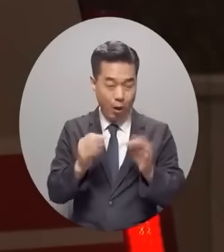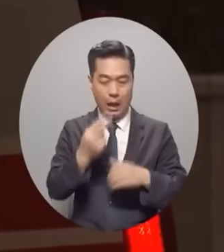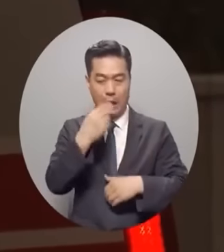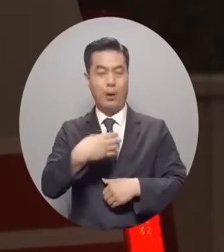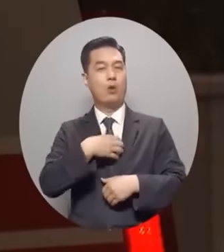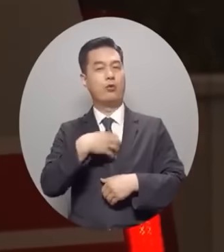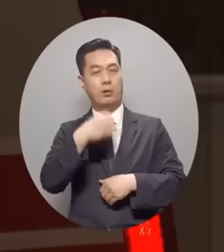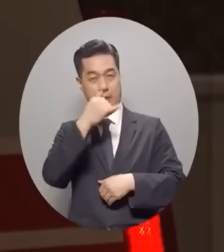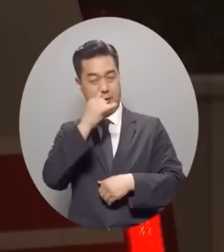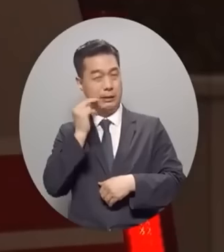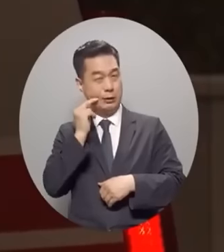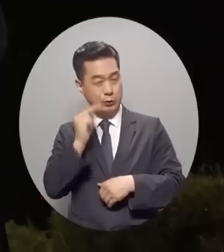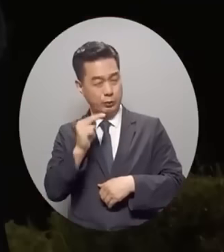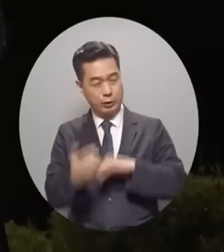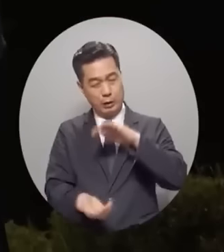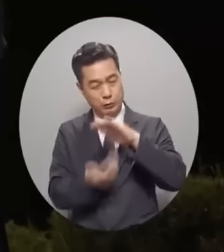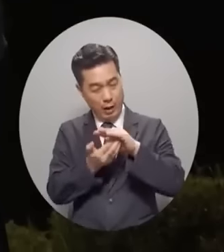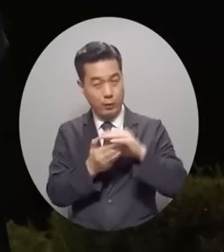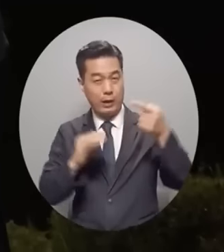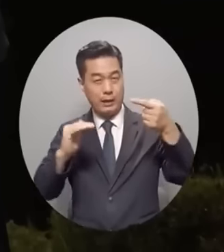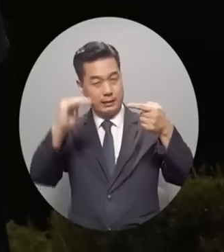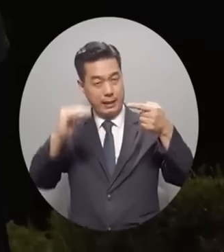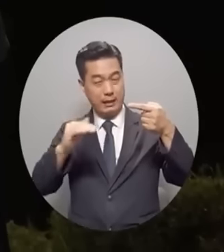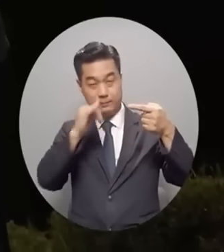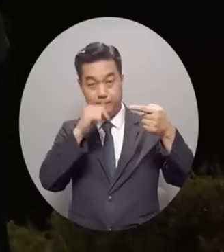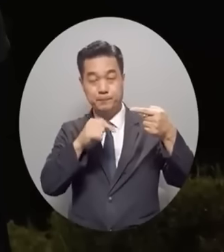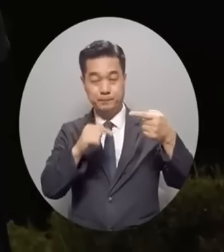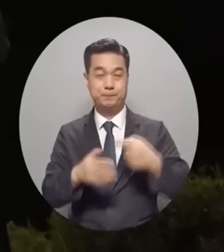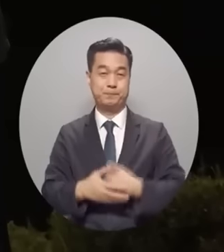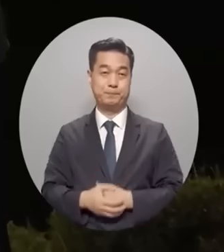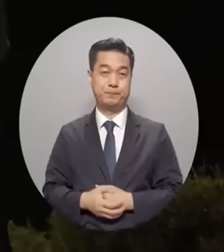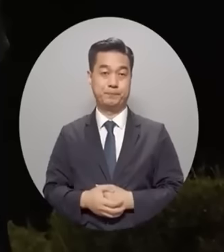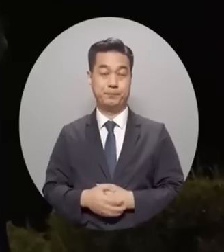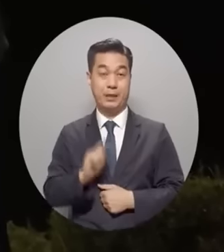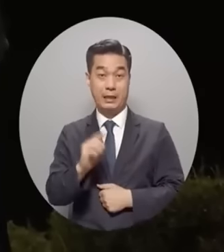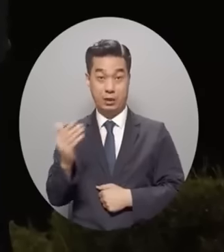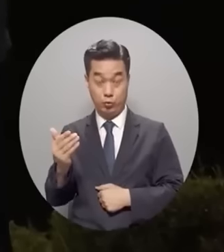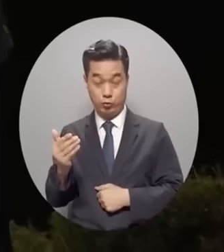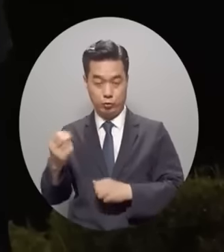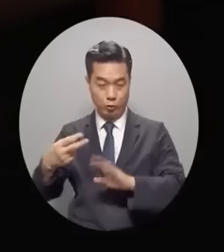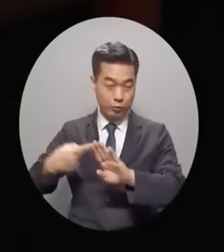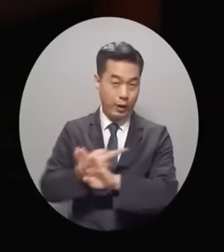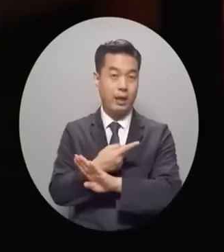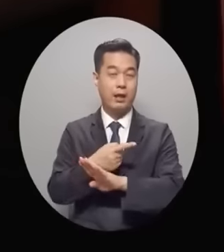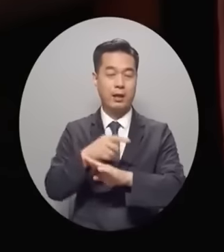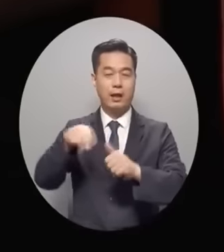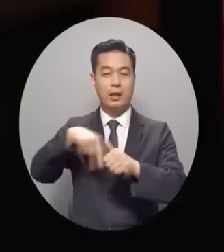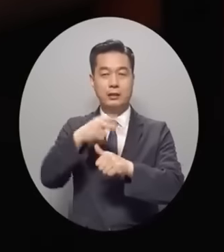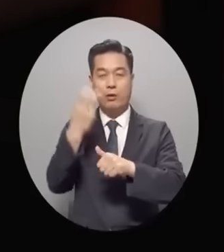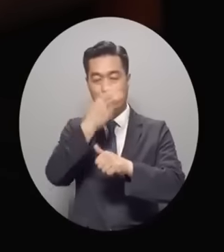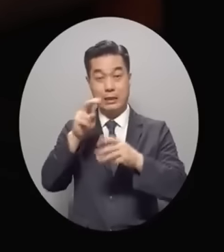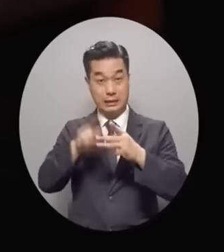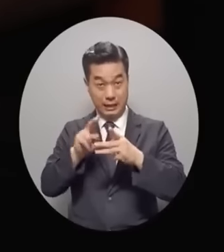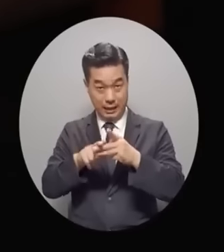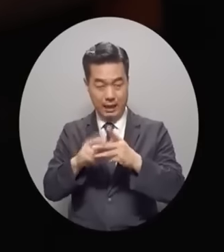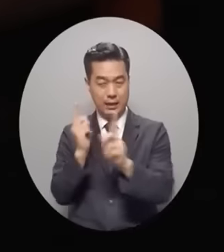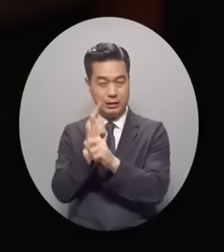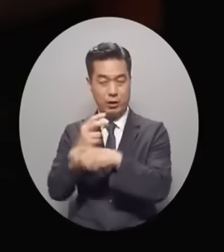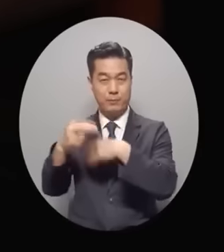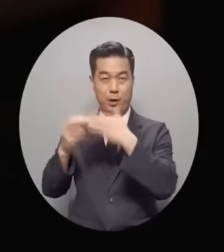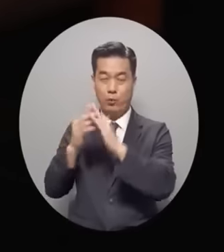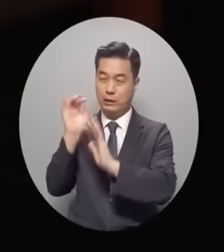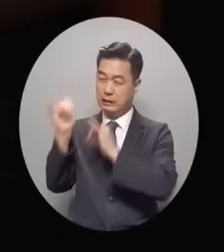있는 중증도가 가장 높은 레벨 1단계였습니다. 구급대뿐만 아니라 구급상황관리센터까지 나서 치료할 병원을 찾아